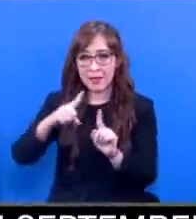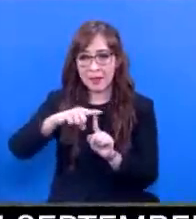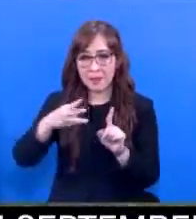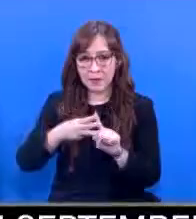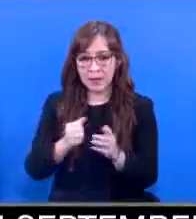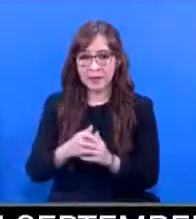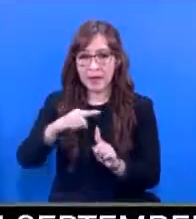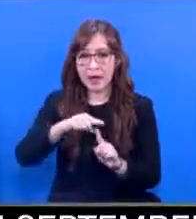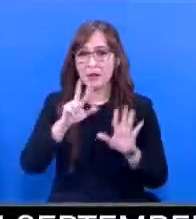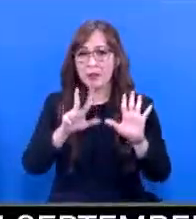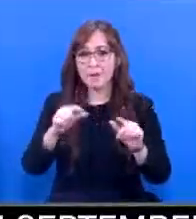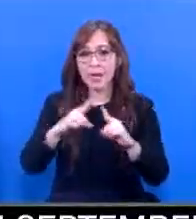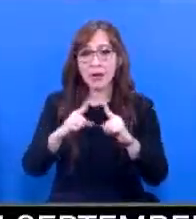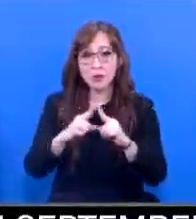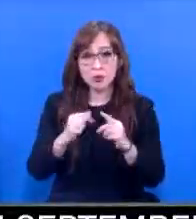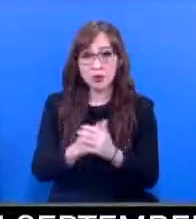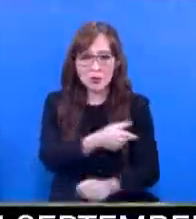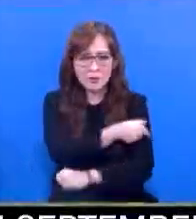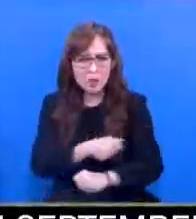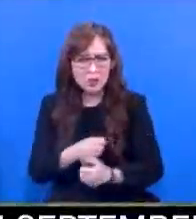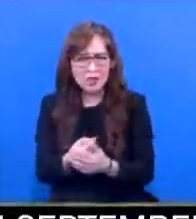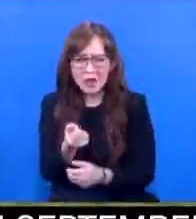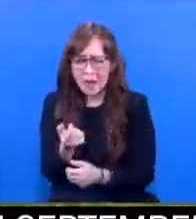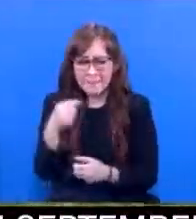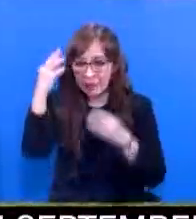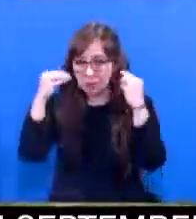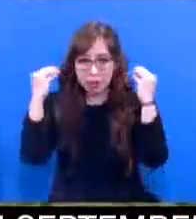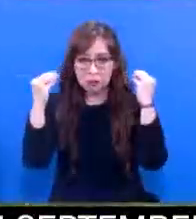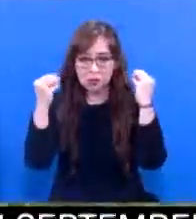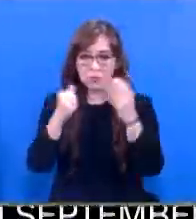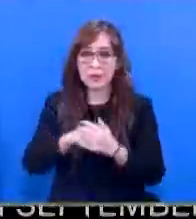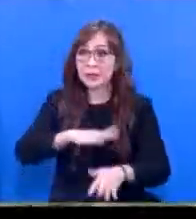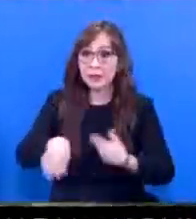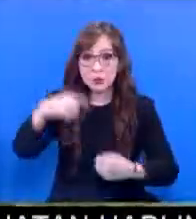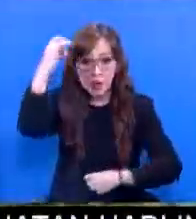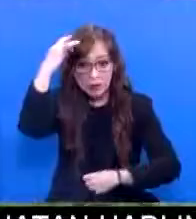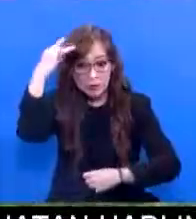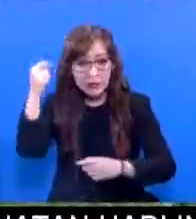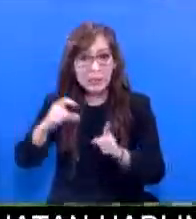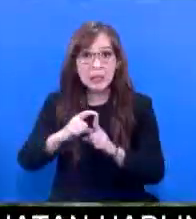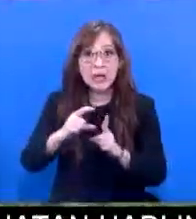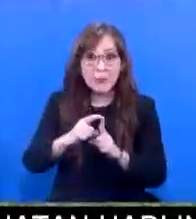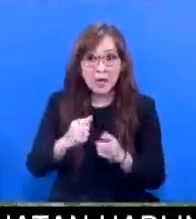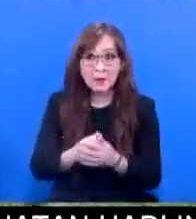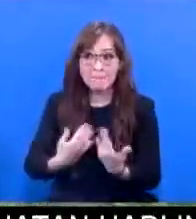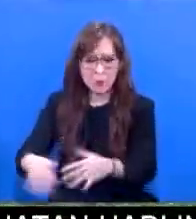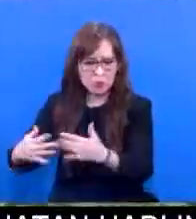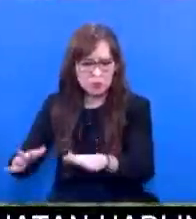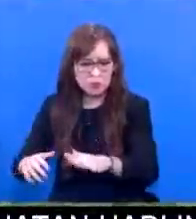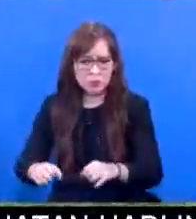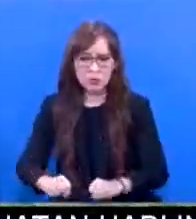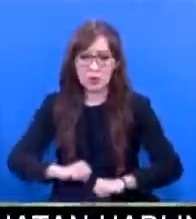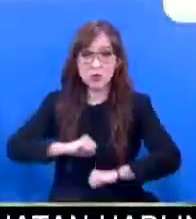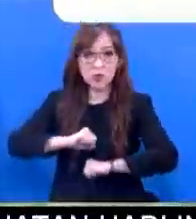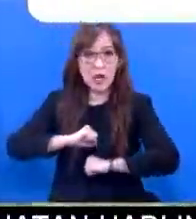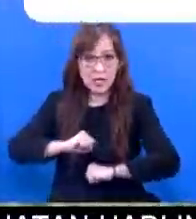8 Agustus, petugas nyaris terkecoh. Para kusir sengaja melepas kudanya di semak belukar dan mengaku sedang mencari